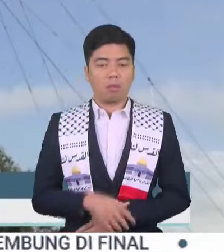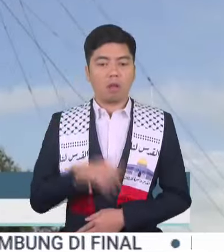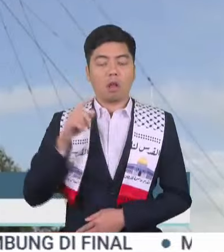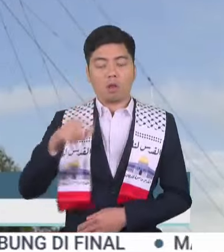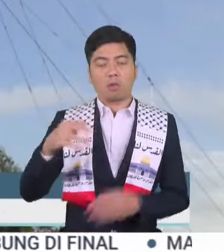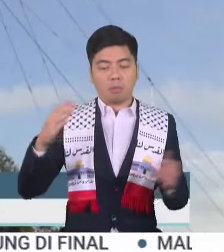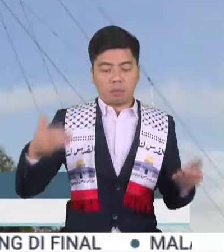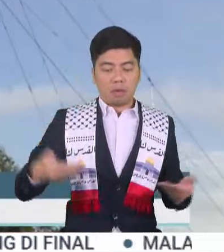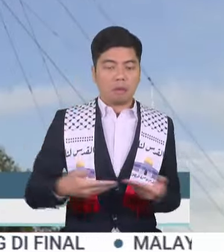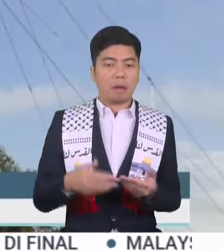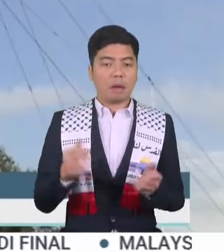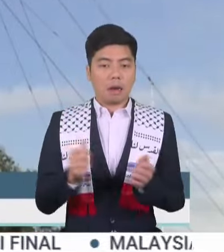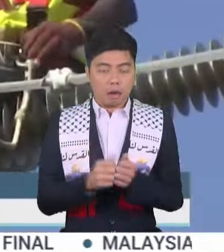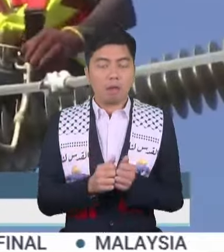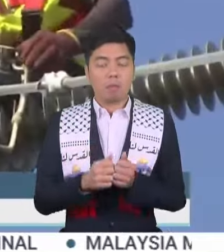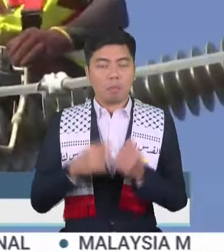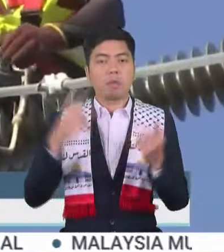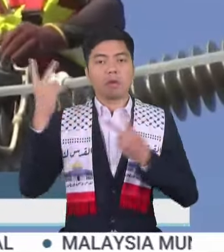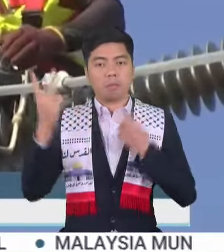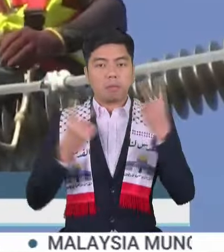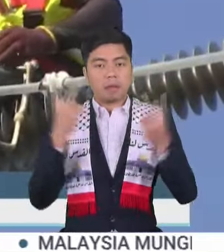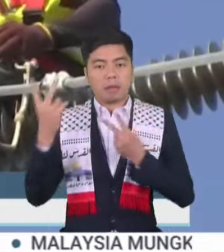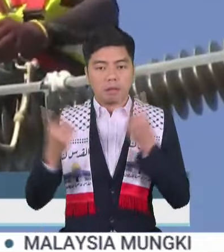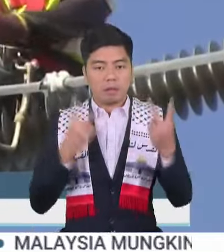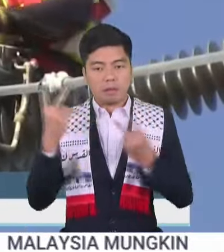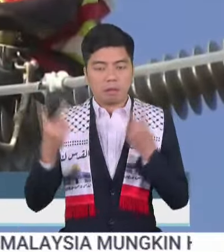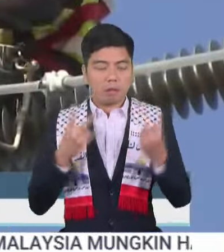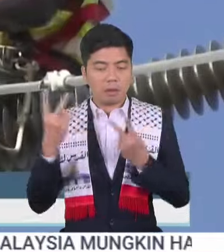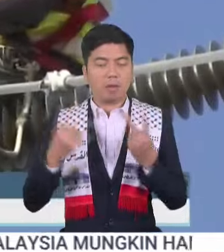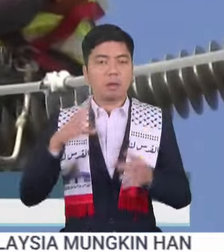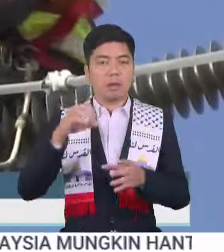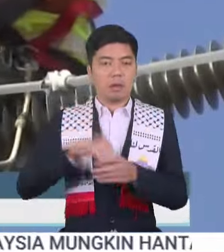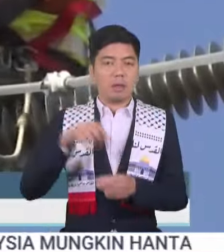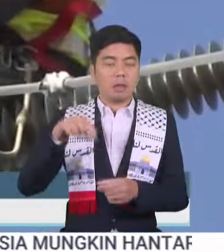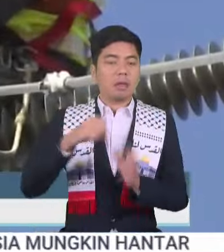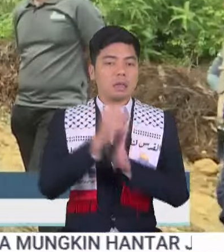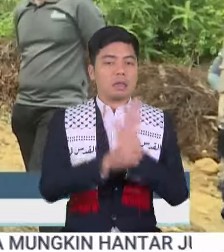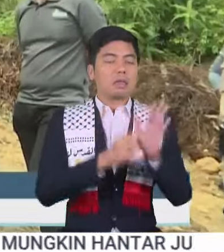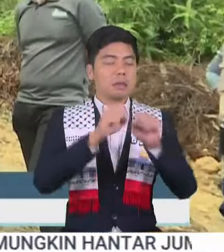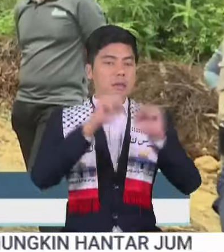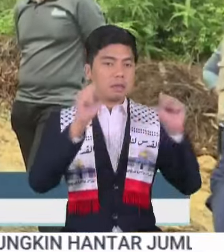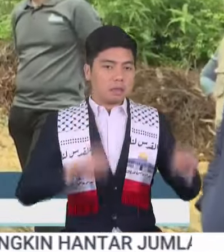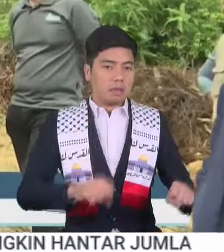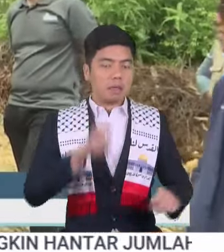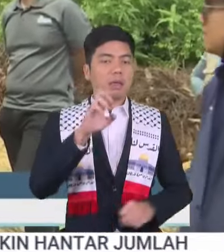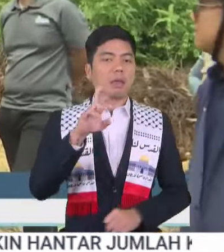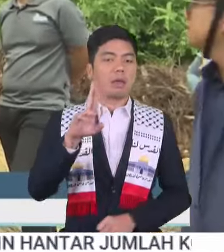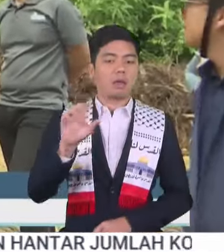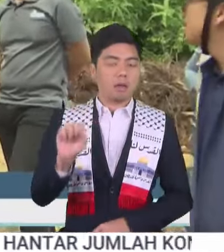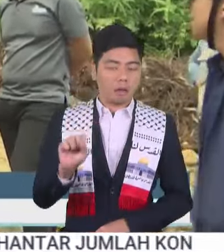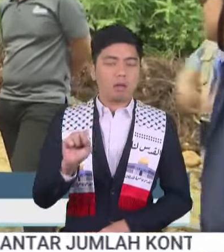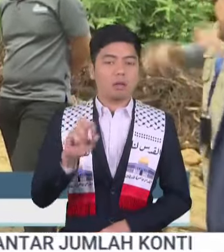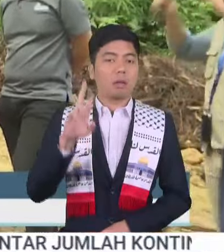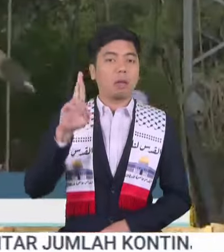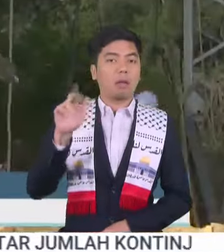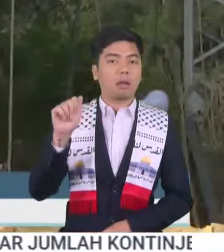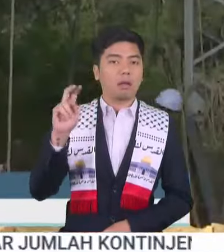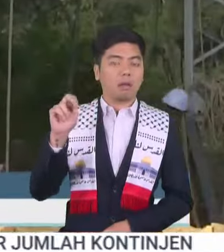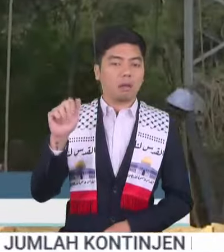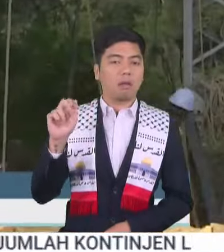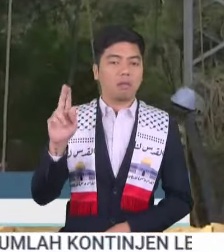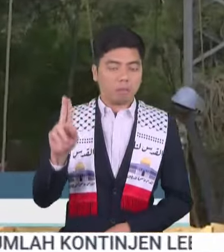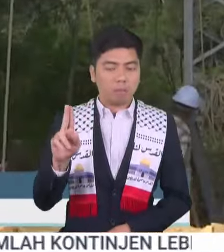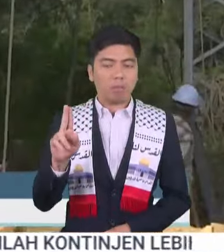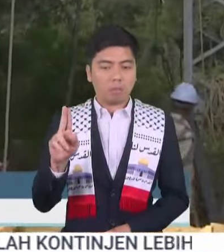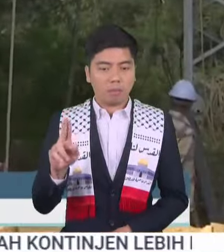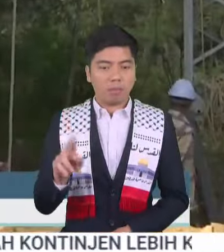ditemui media semasa melawat tapak projek pemasangan Emergency Restoration System ERS di Kampung Ranggadong, Ranau. Ketika